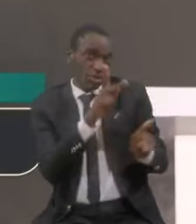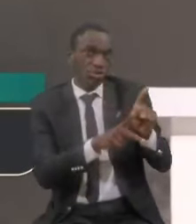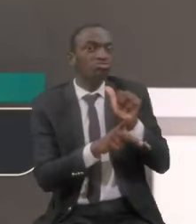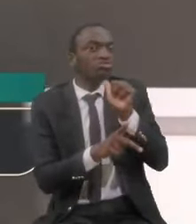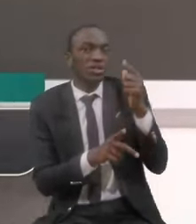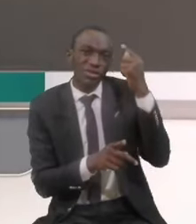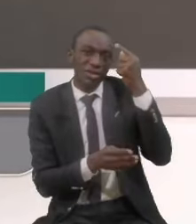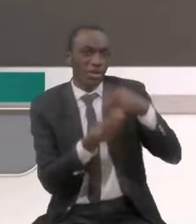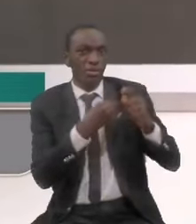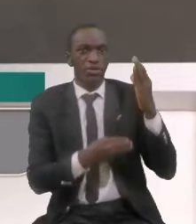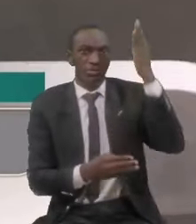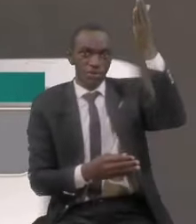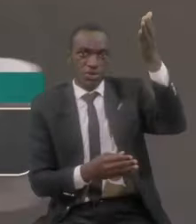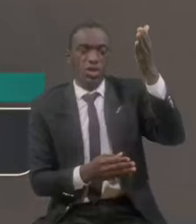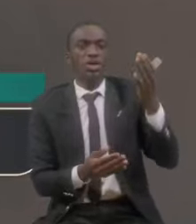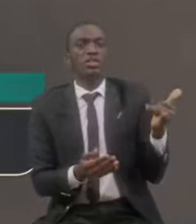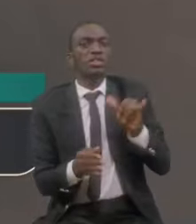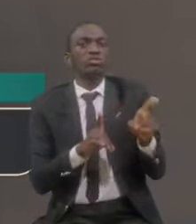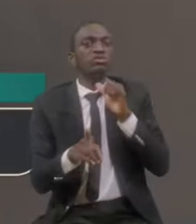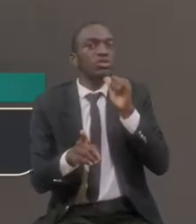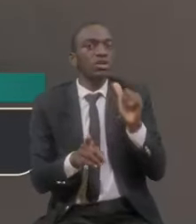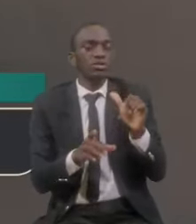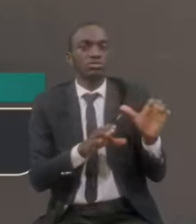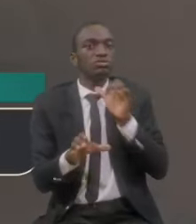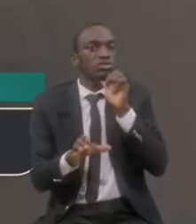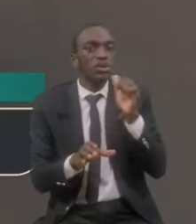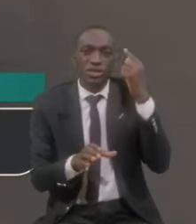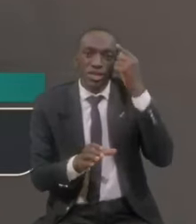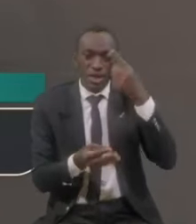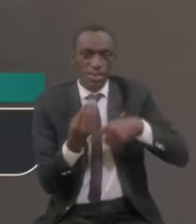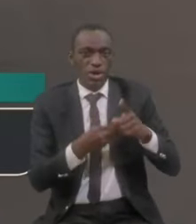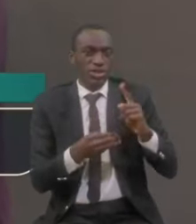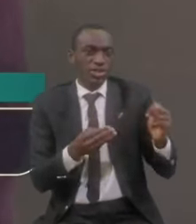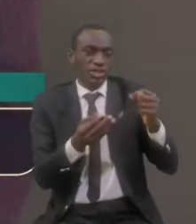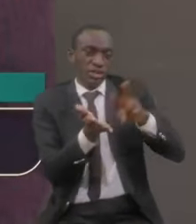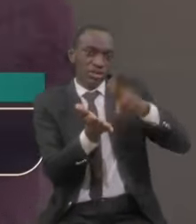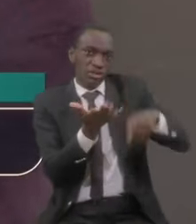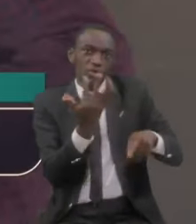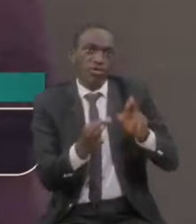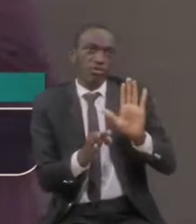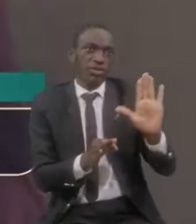aux conséquences de leurs actions, les insensés qui